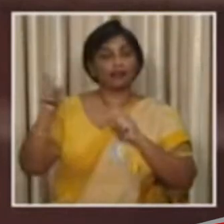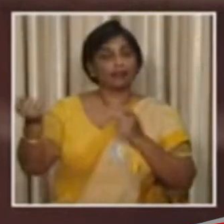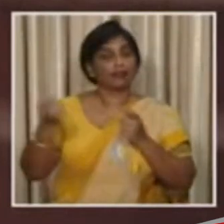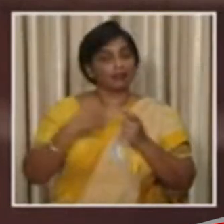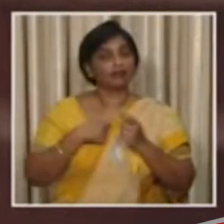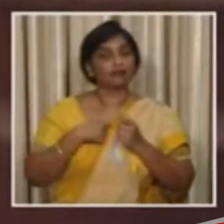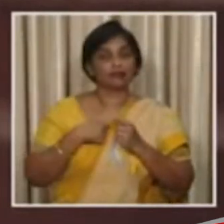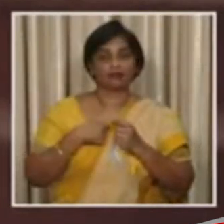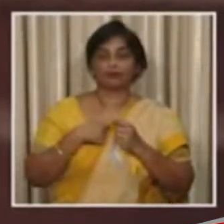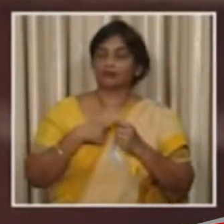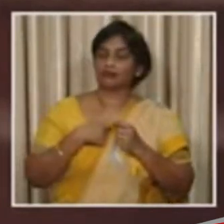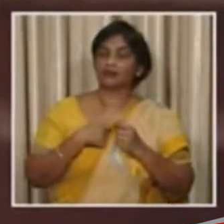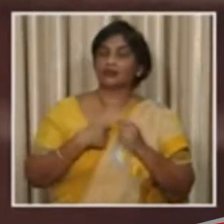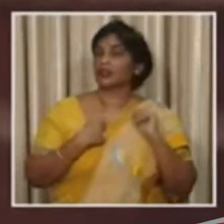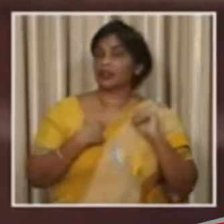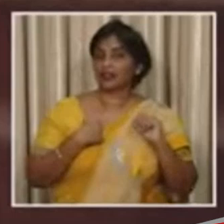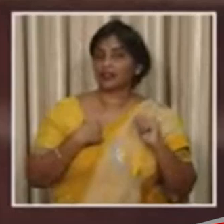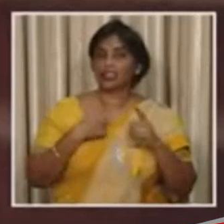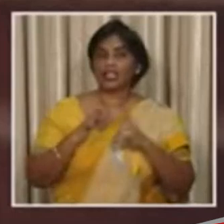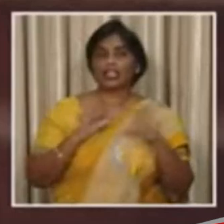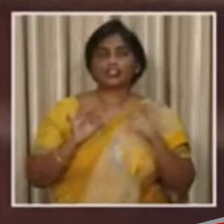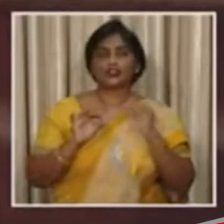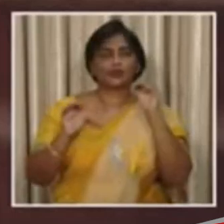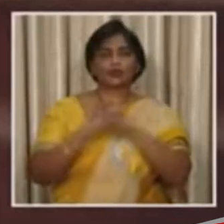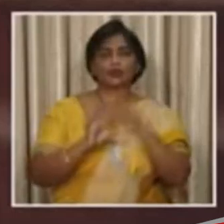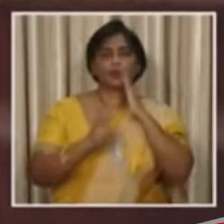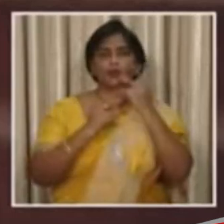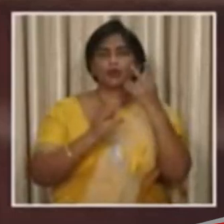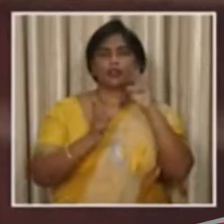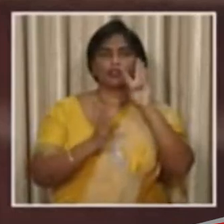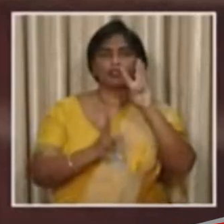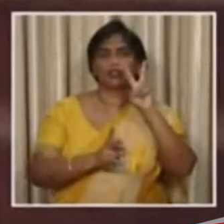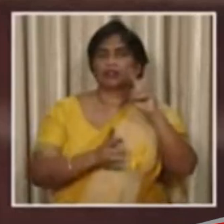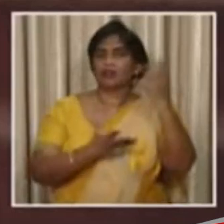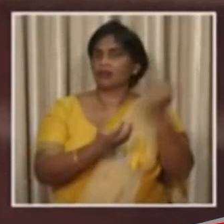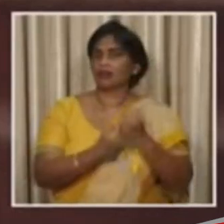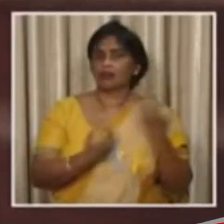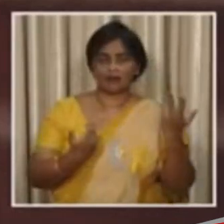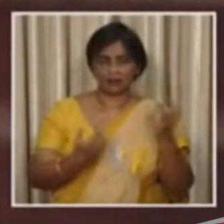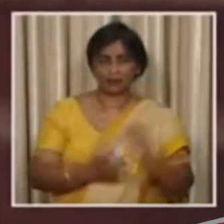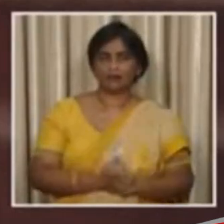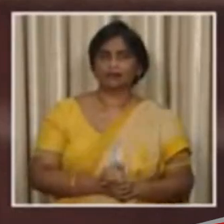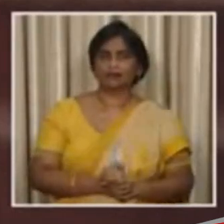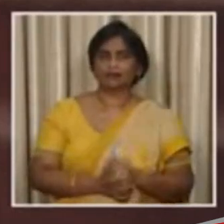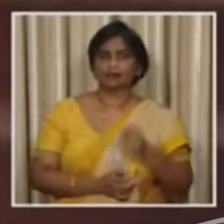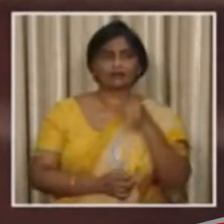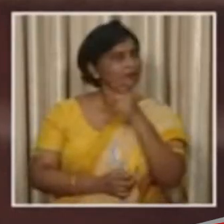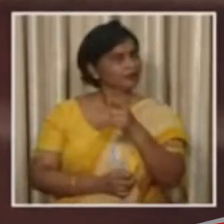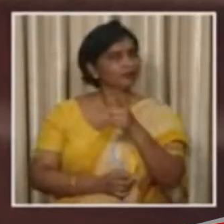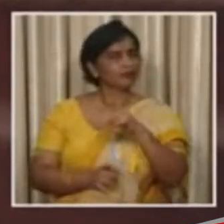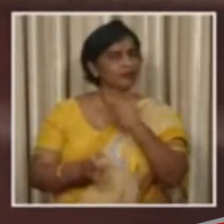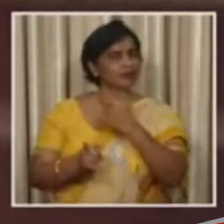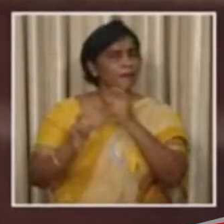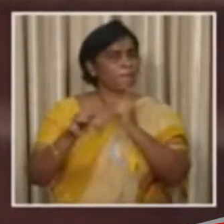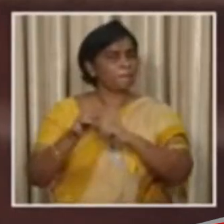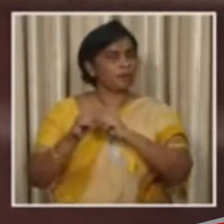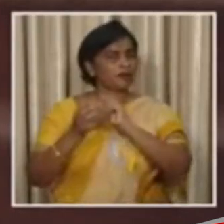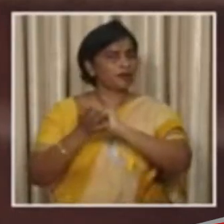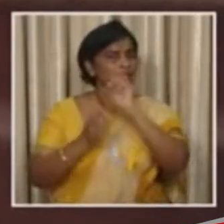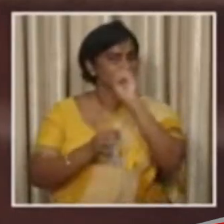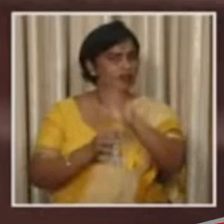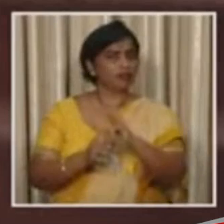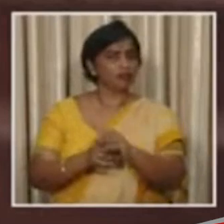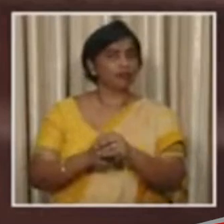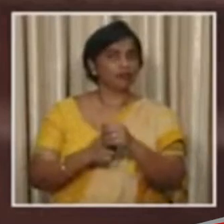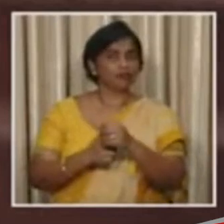මගෙන් අහනවා ඇයි මේ ඉන්ෂුරන්ස් එකක් දාලා සංචාරකකින් තව 32ක් ගන්න නැත්තේ කියලා. ඒක ඔබතුමාට කවුරු හරි මේ ප්‍රශ්නේ නියල දීපෙක් කෙනා උදාරයි